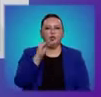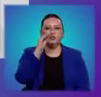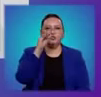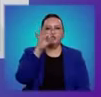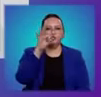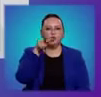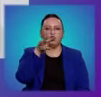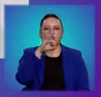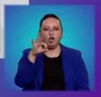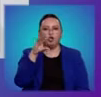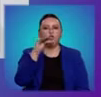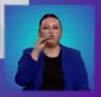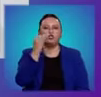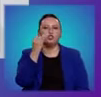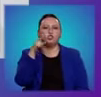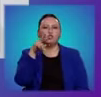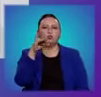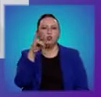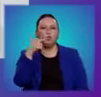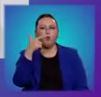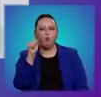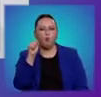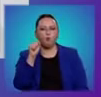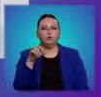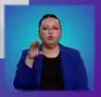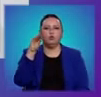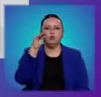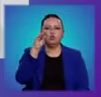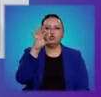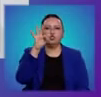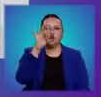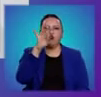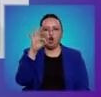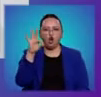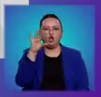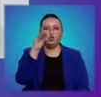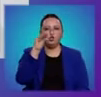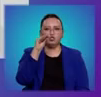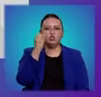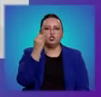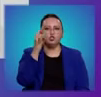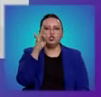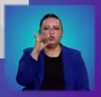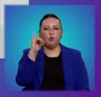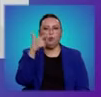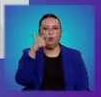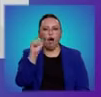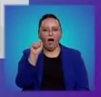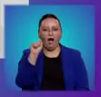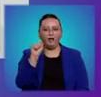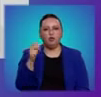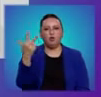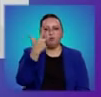монгол бичгээр Жилу гу. Жоромор гэдгийг Жороо гэдэг үгийг монгол бичгээр Жиру га. Эдгээр